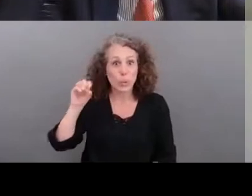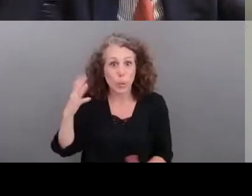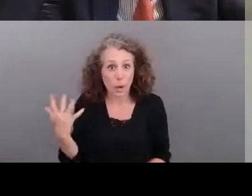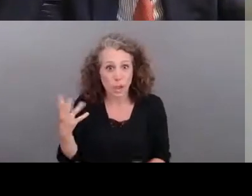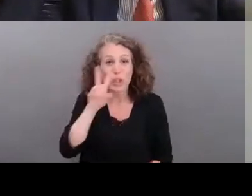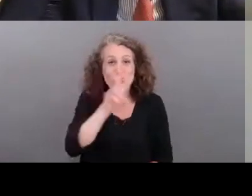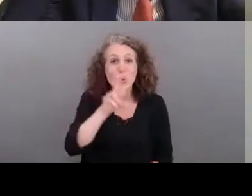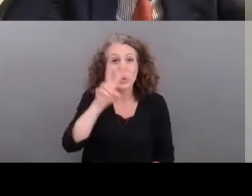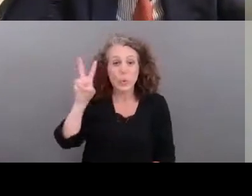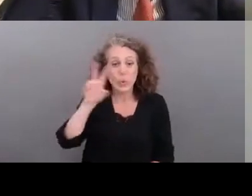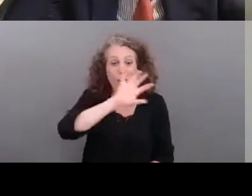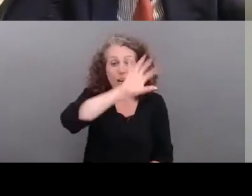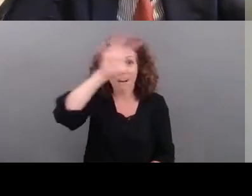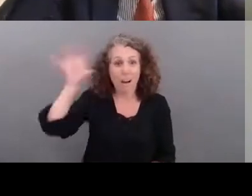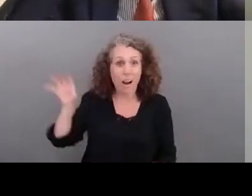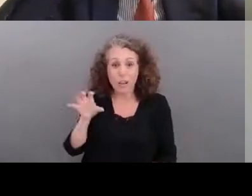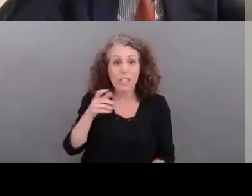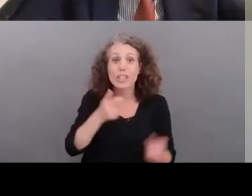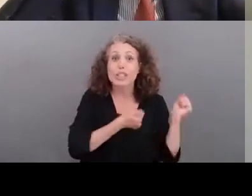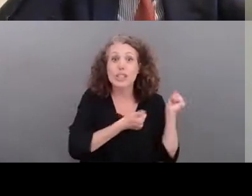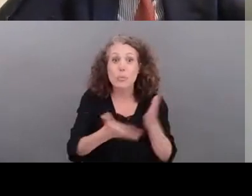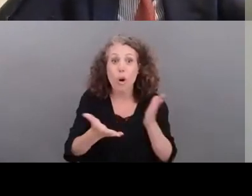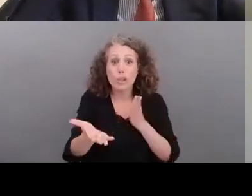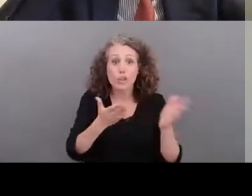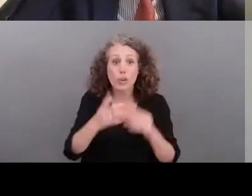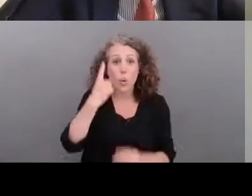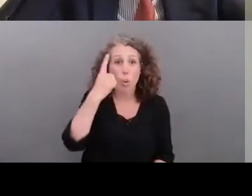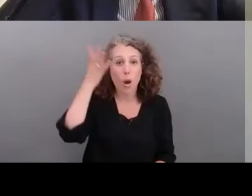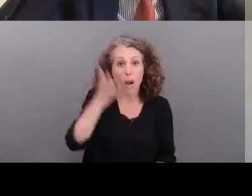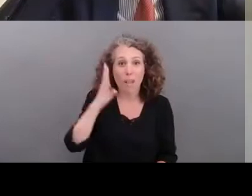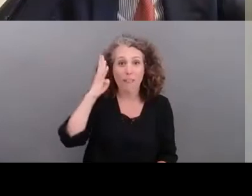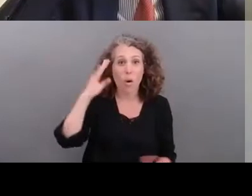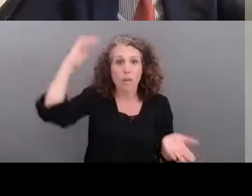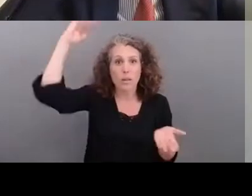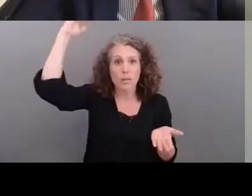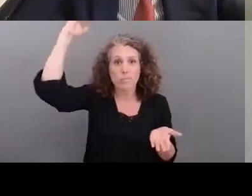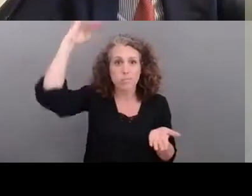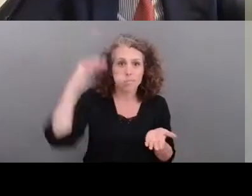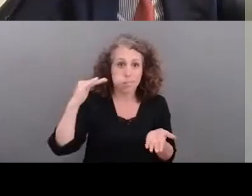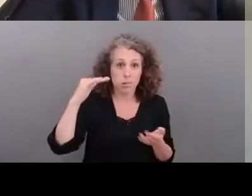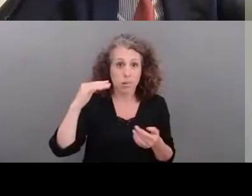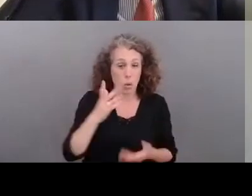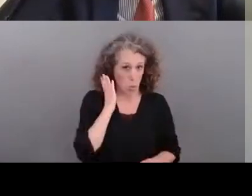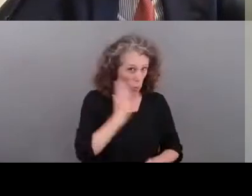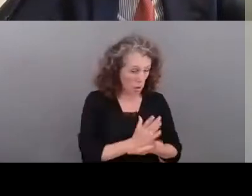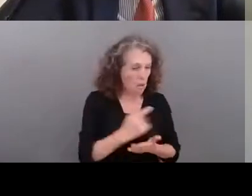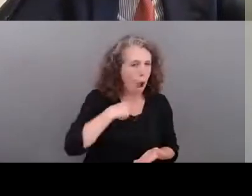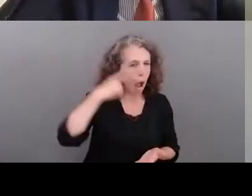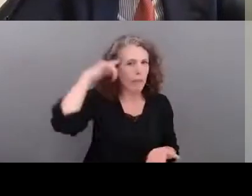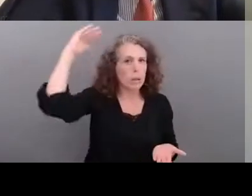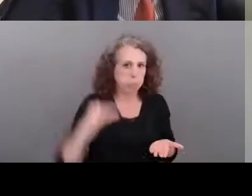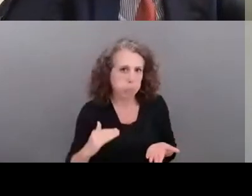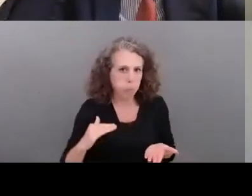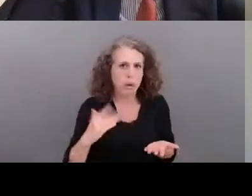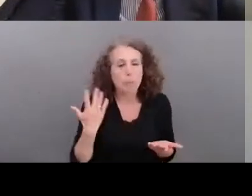de plus d'un quart en services de soutien aux personnes handicapées. Cela n'est